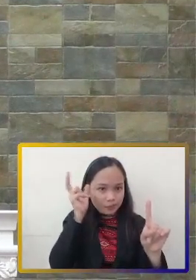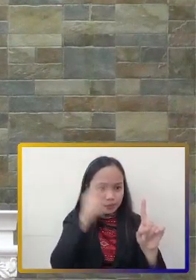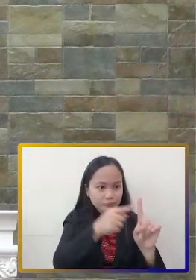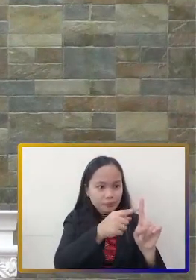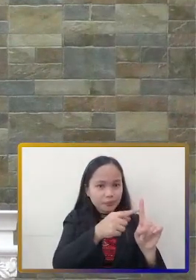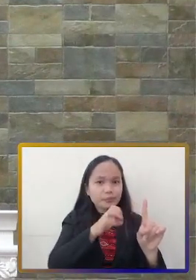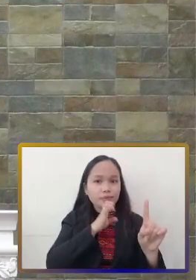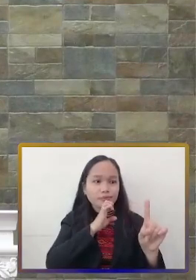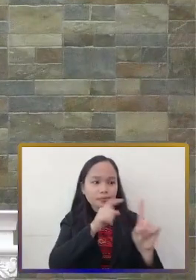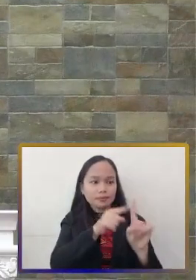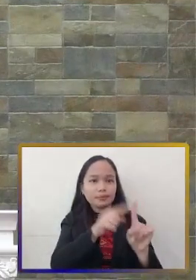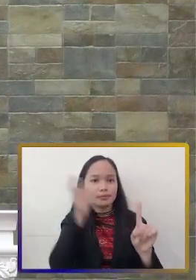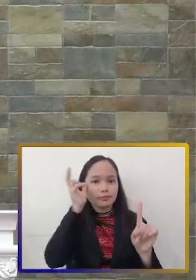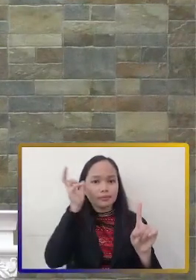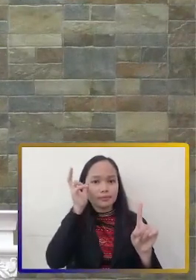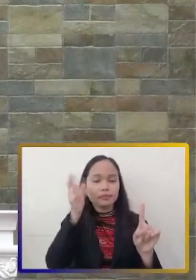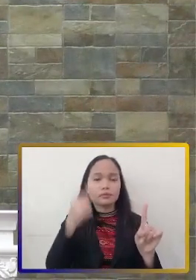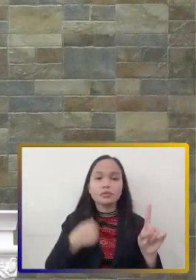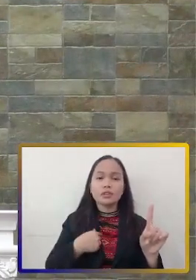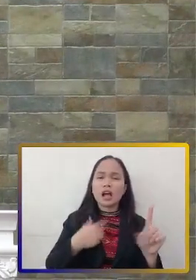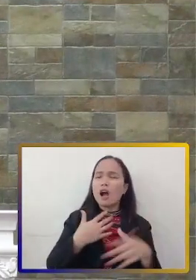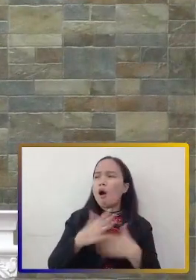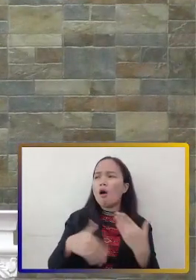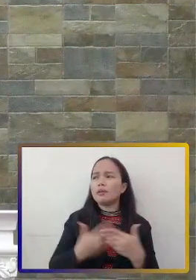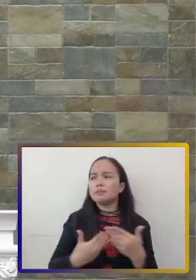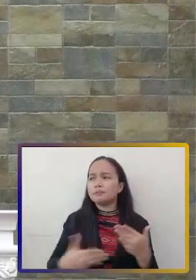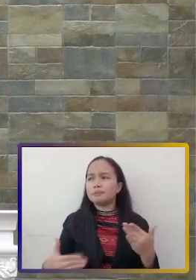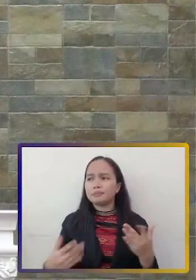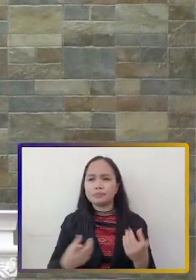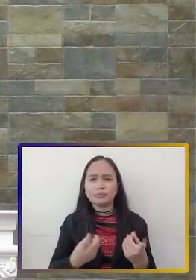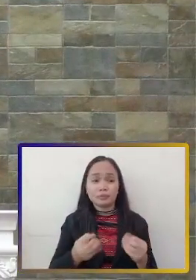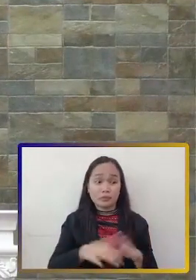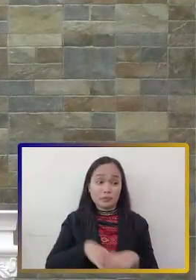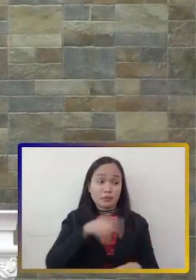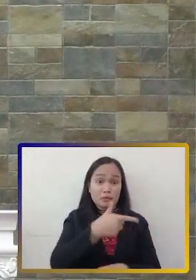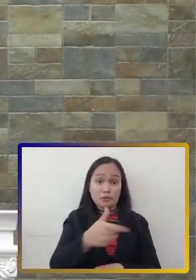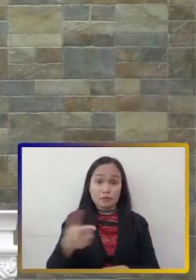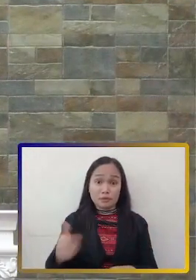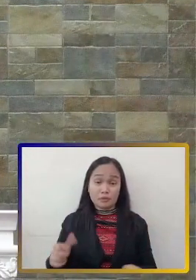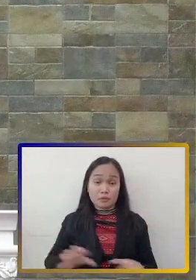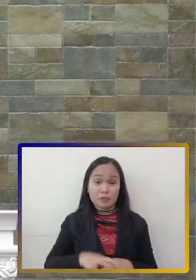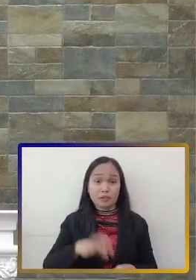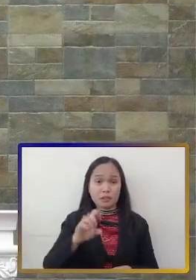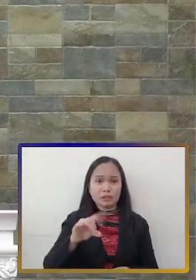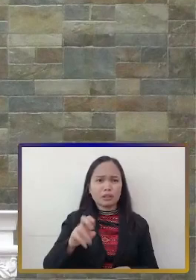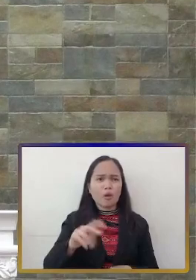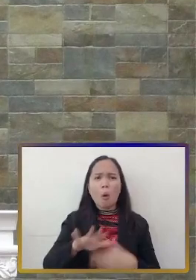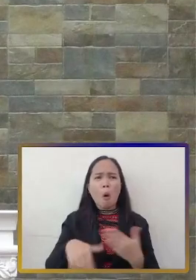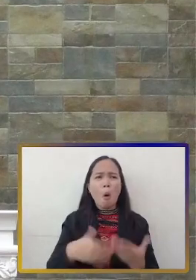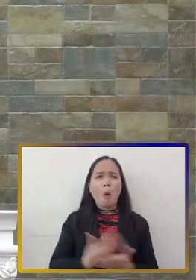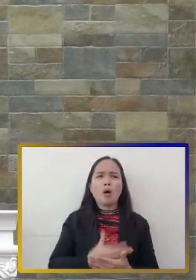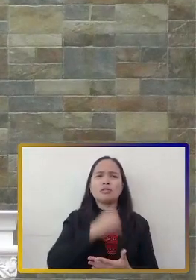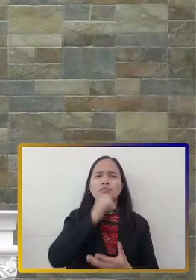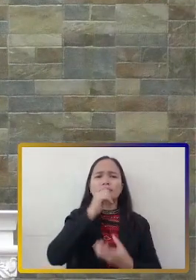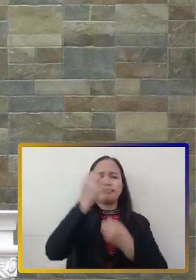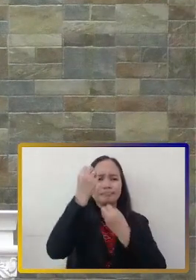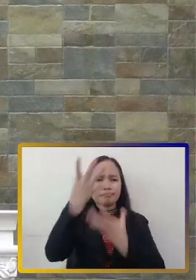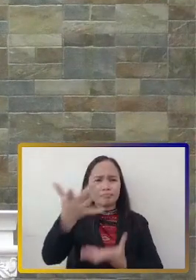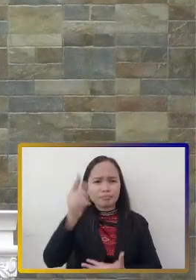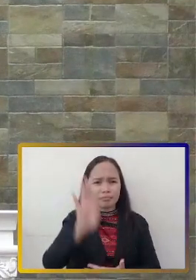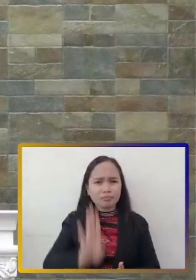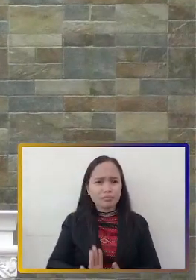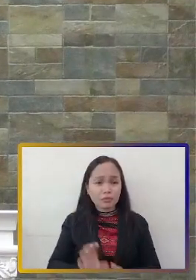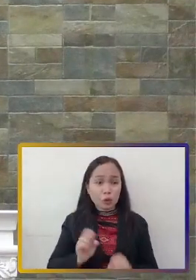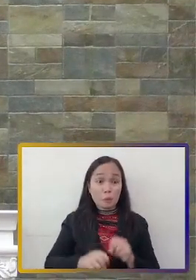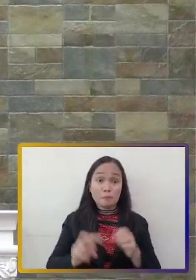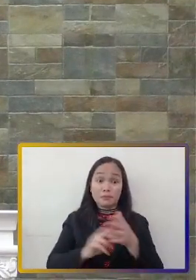Everything na ginawa po nila doon, kapatid, sa Garden of Eden ay labag sa Diyos. You see? So the tree